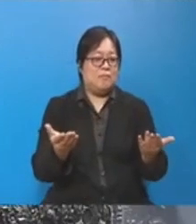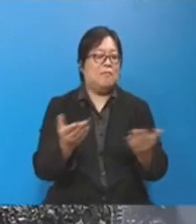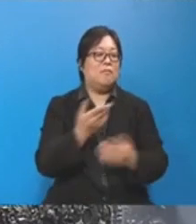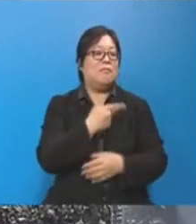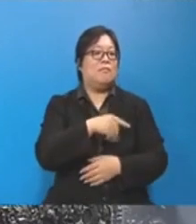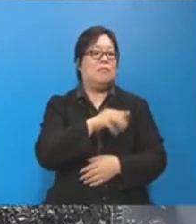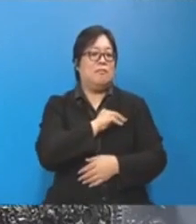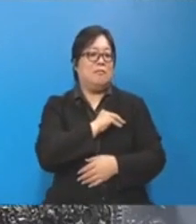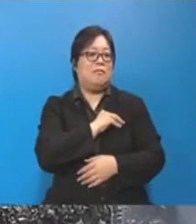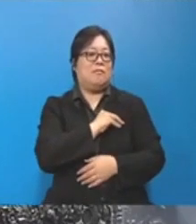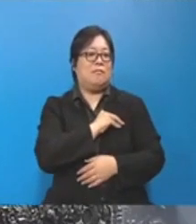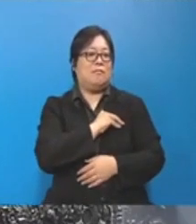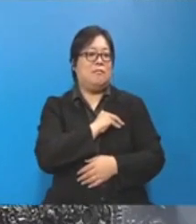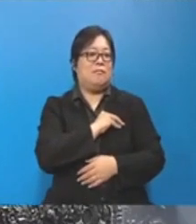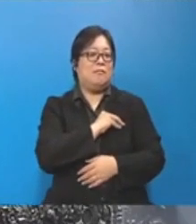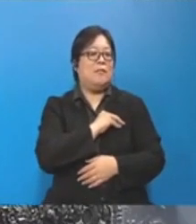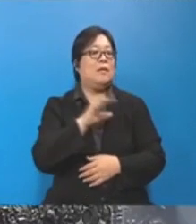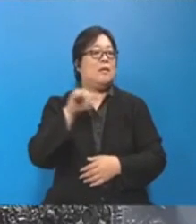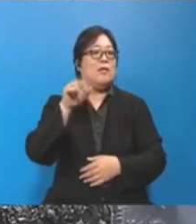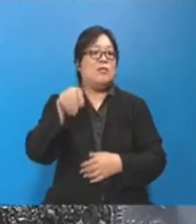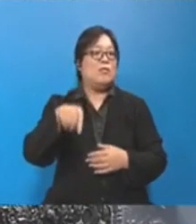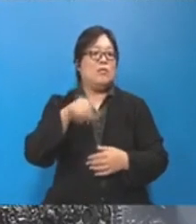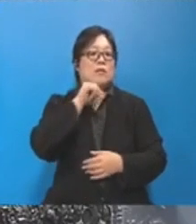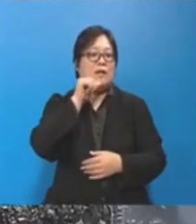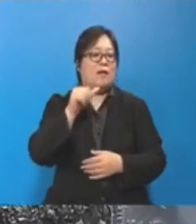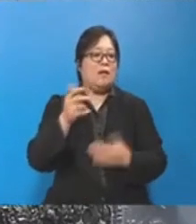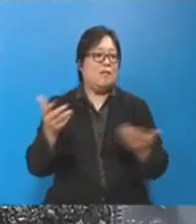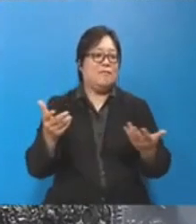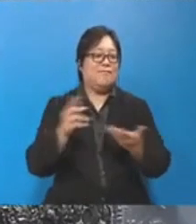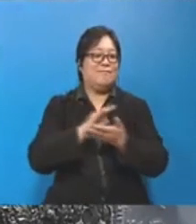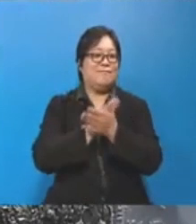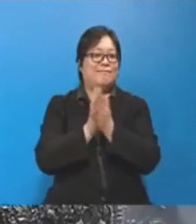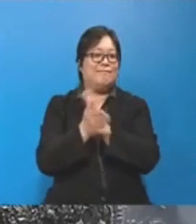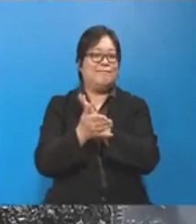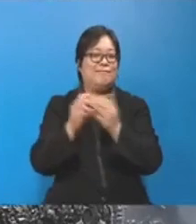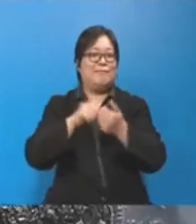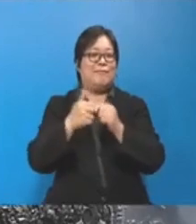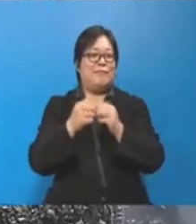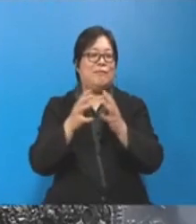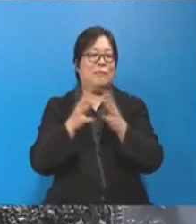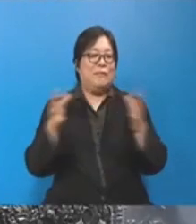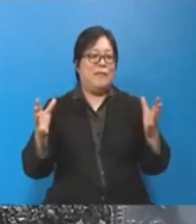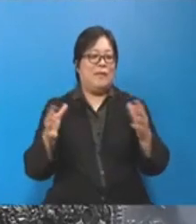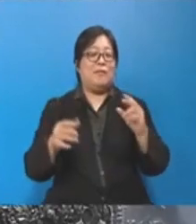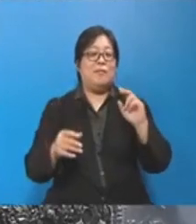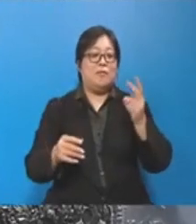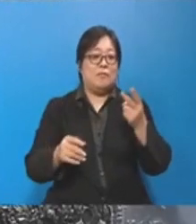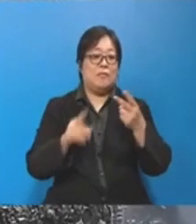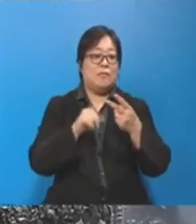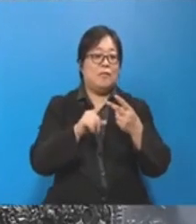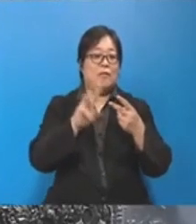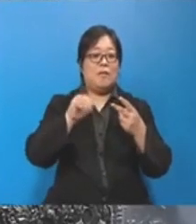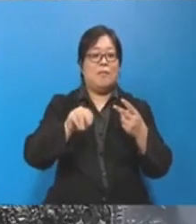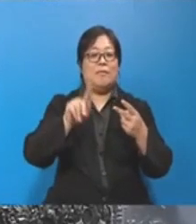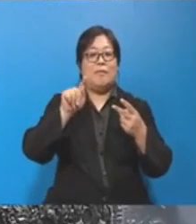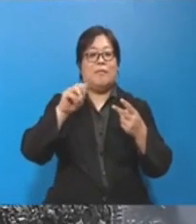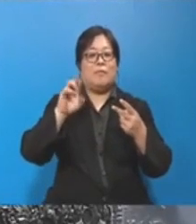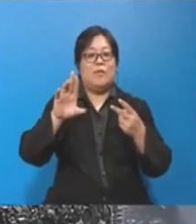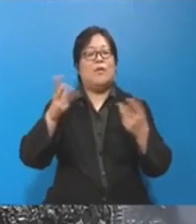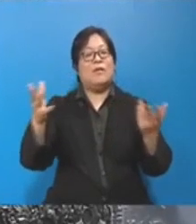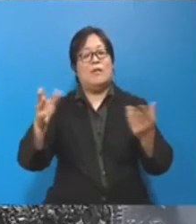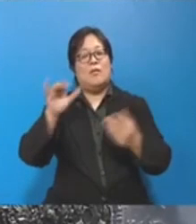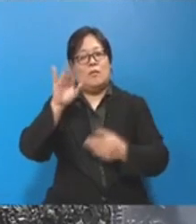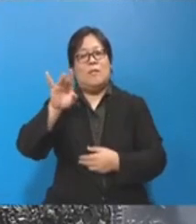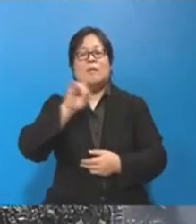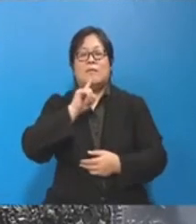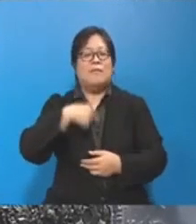Kementerian supaya isu ini tidak Didi menjadi masalah besar yang kedua adalah MTC nyampe